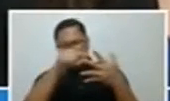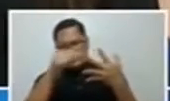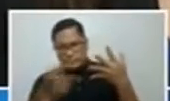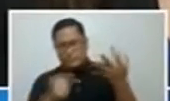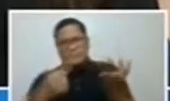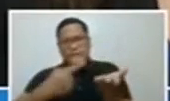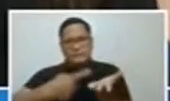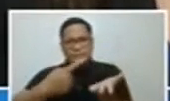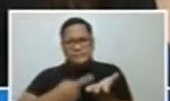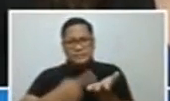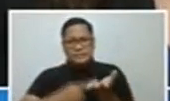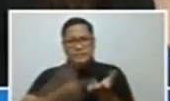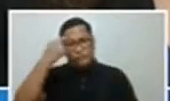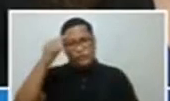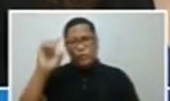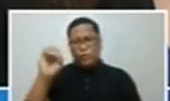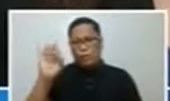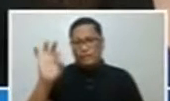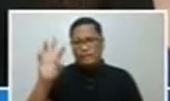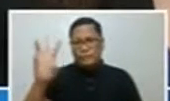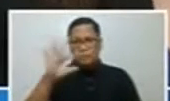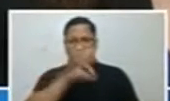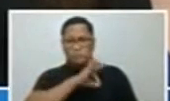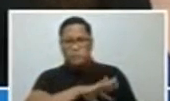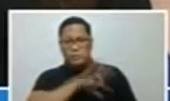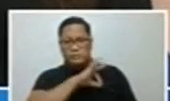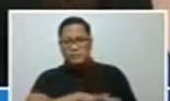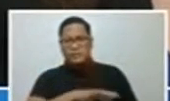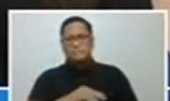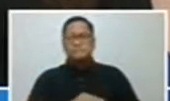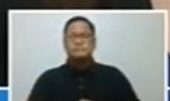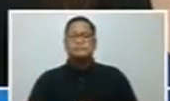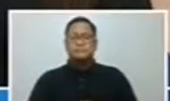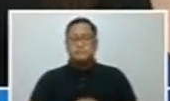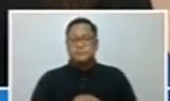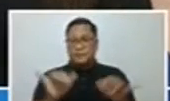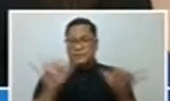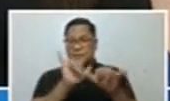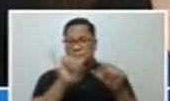epekto daw po ito sa operasyon ng IATF at ng NDF?